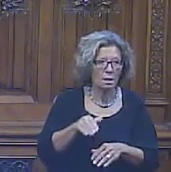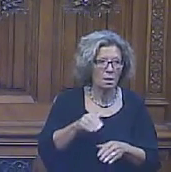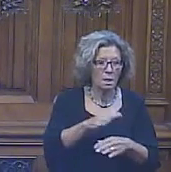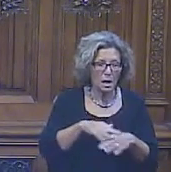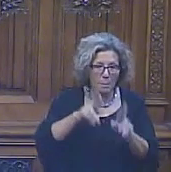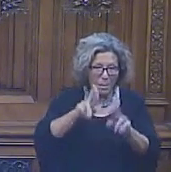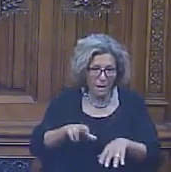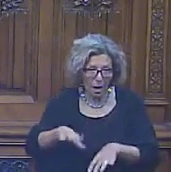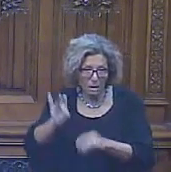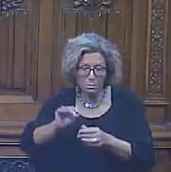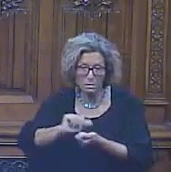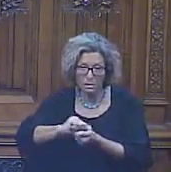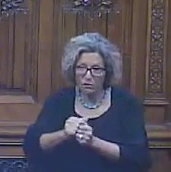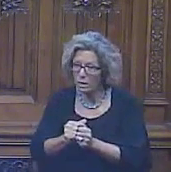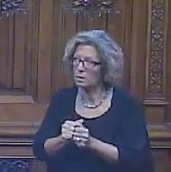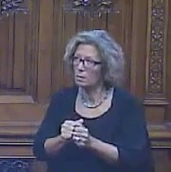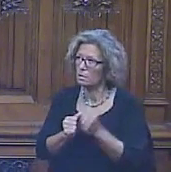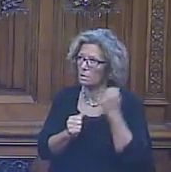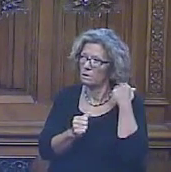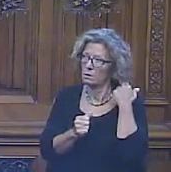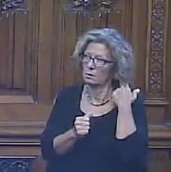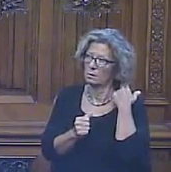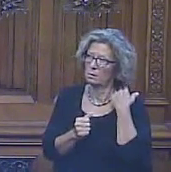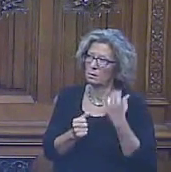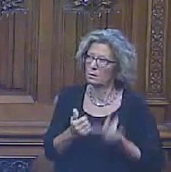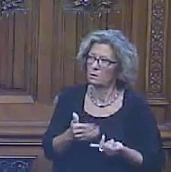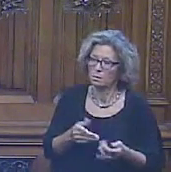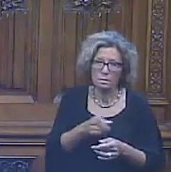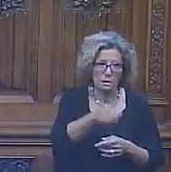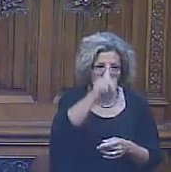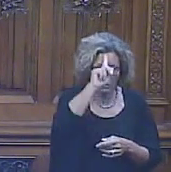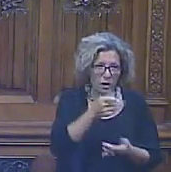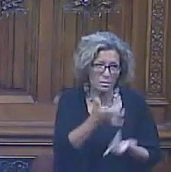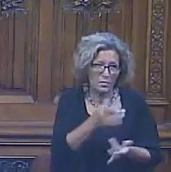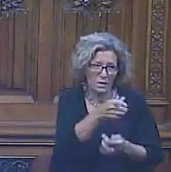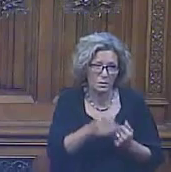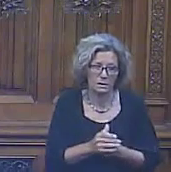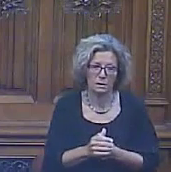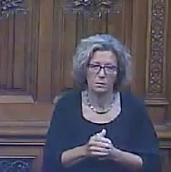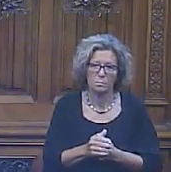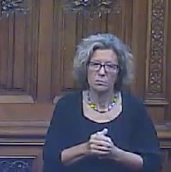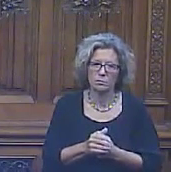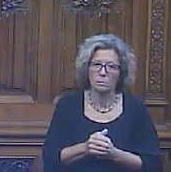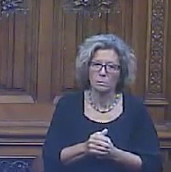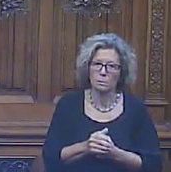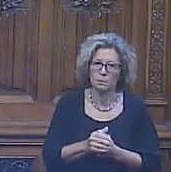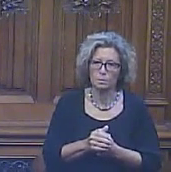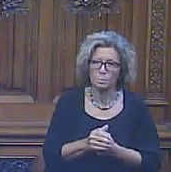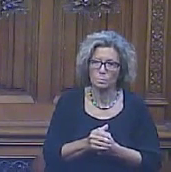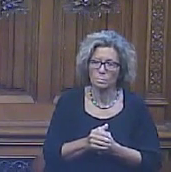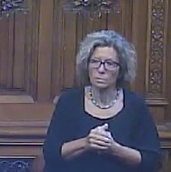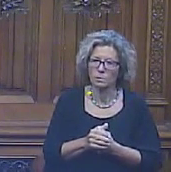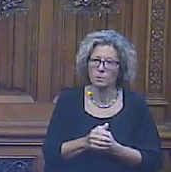Herr Kollege, das weiß ich nicht, ob ich in Ibiza Gemeinderat vor allem sind. Das wissen vielleicht Sie. Meine Damen und